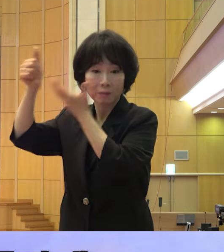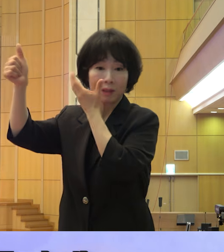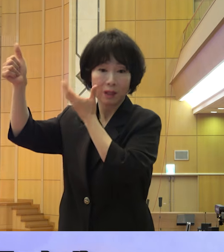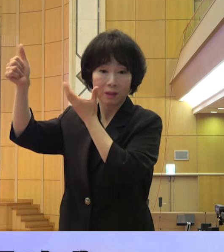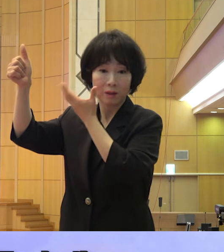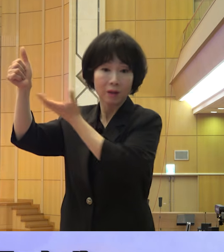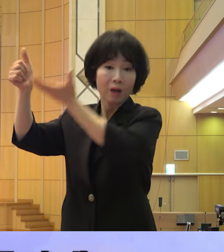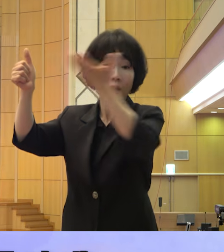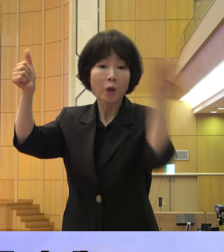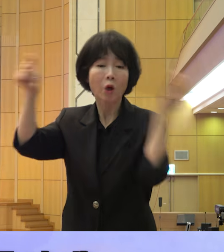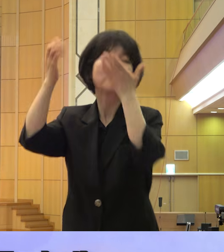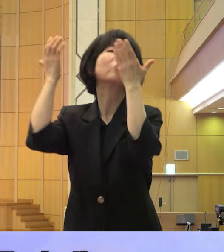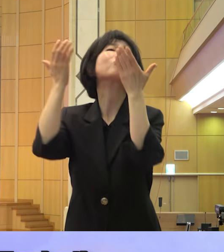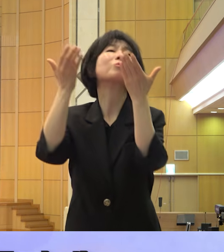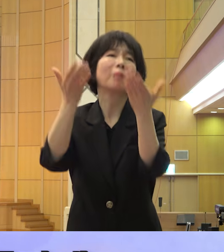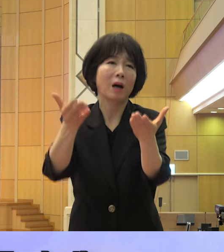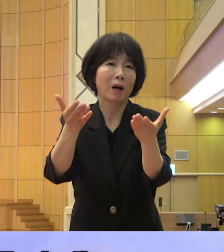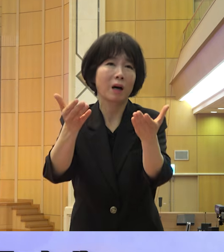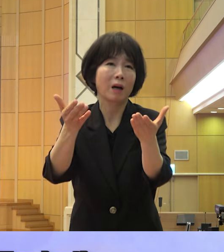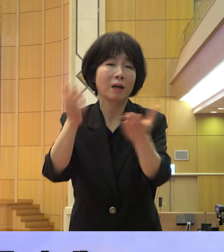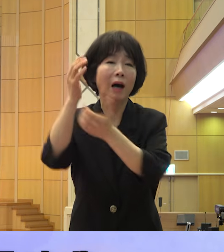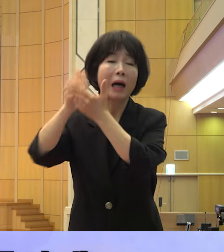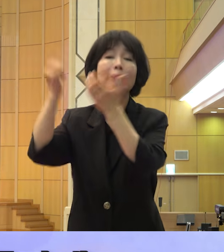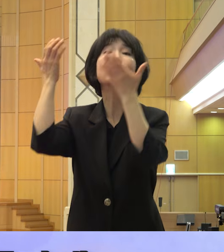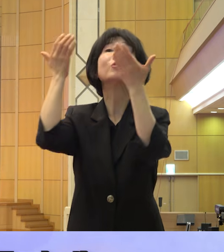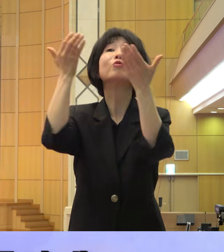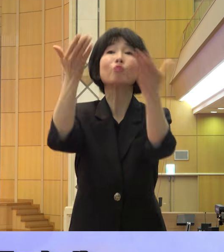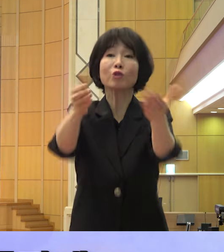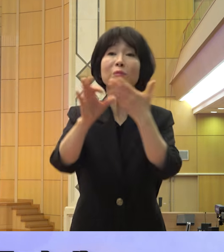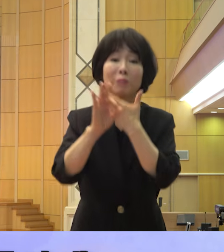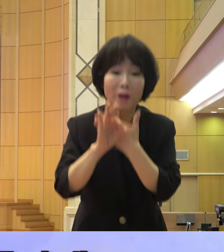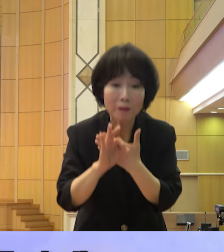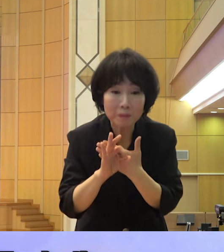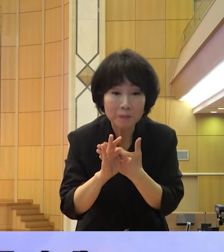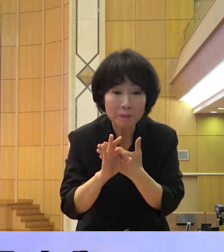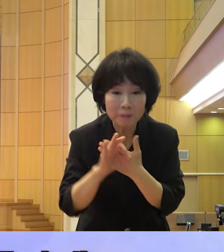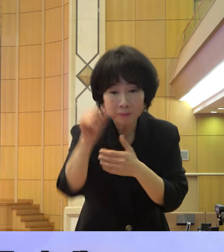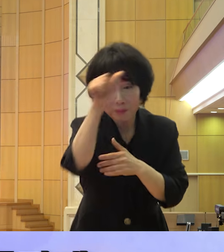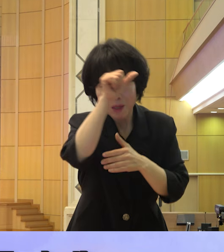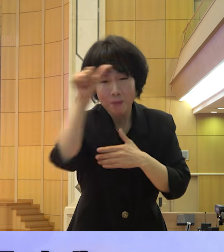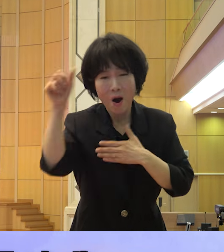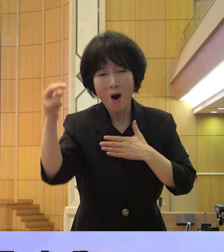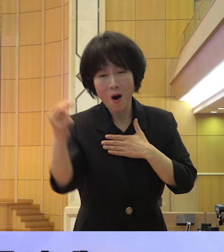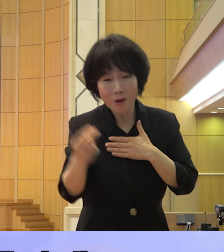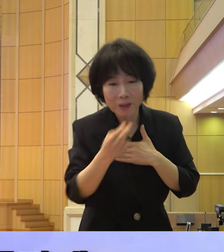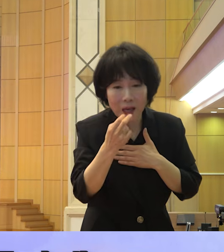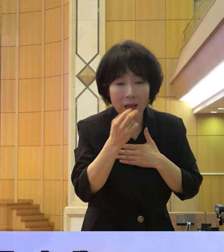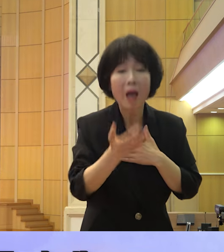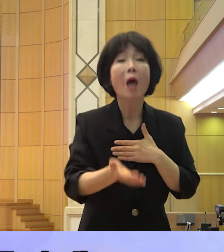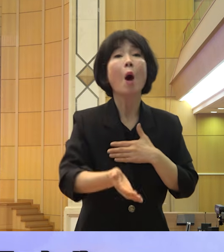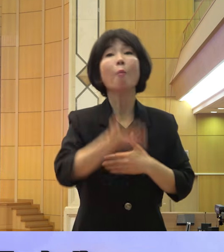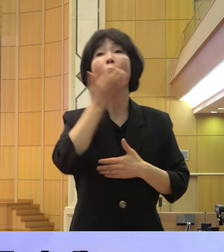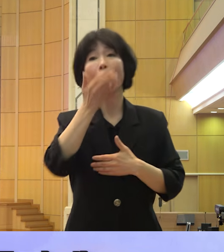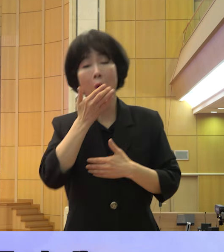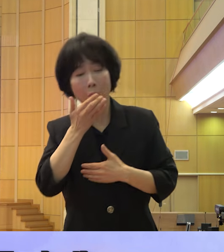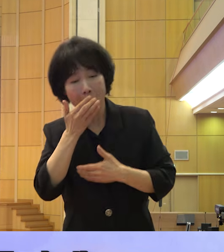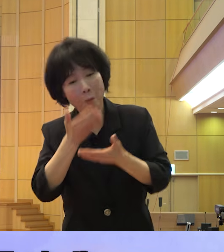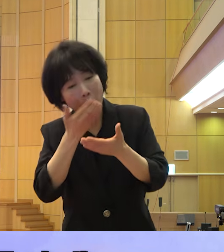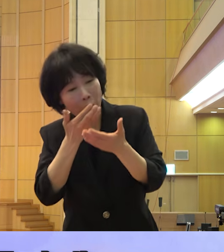하나님께서 그에게 주신 바, 하나님이 주시면 그 일평생에